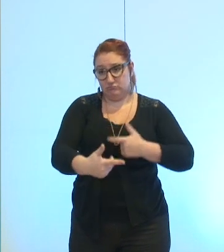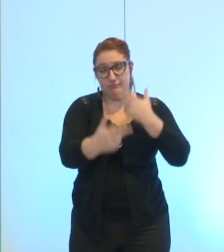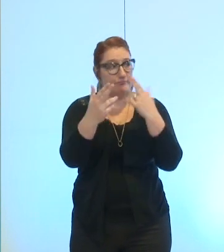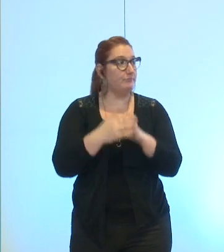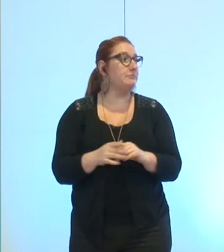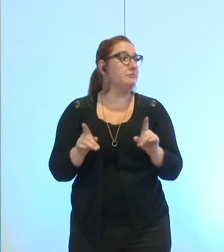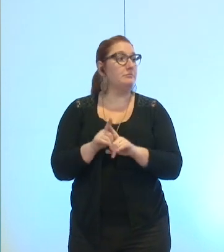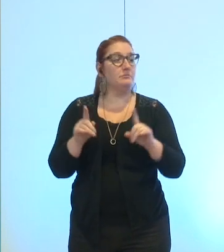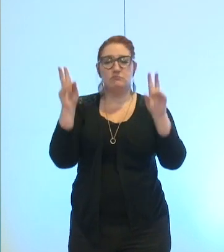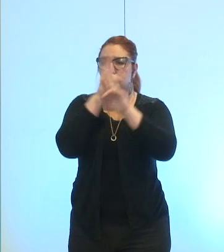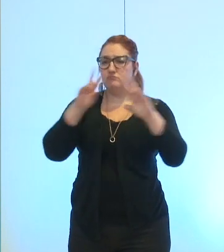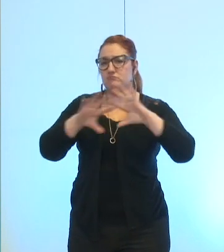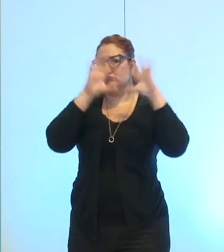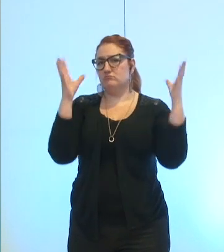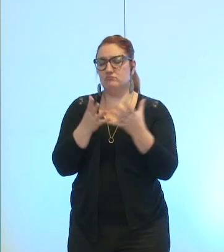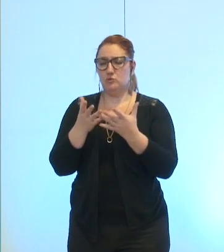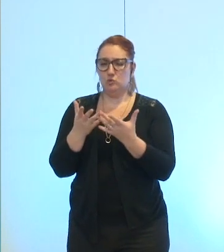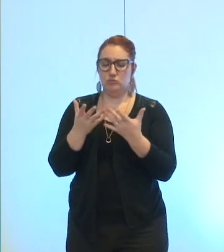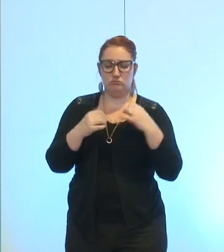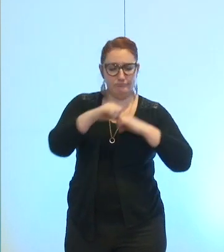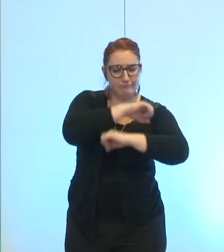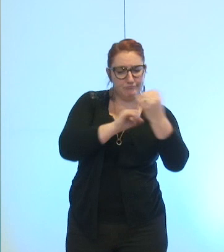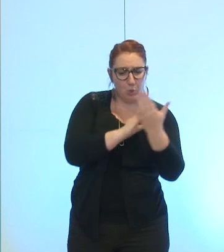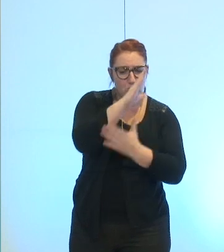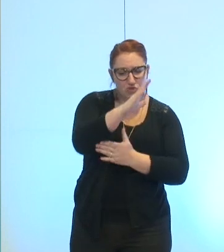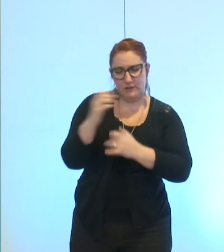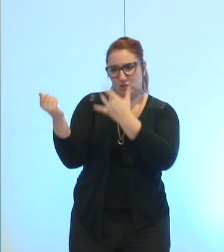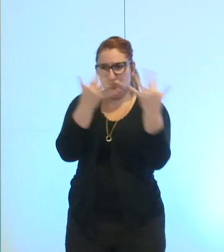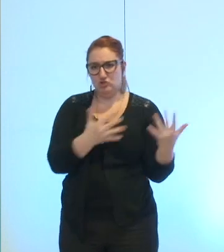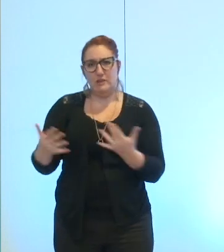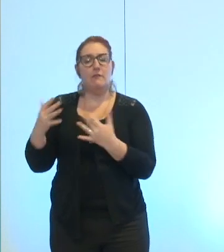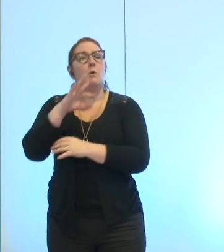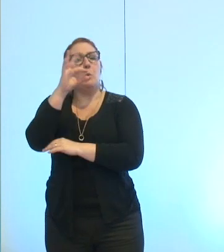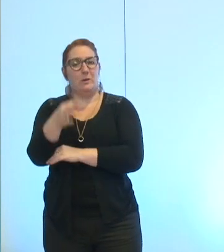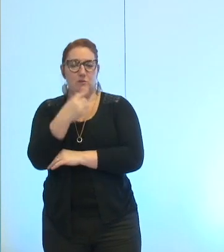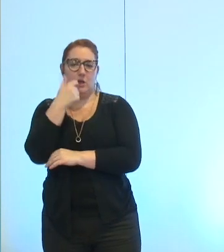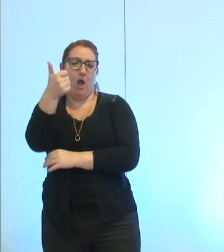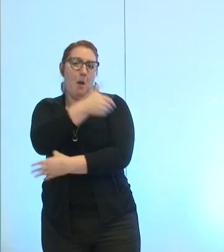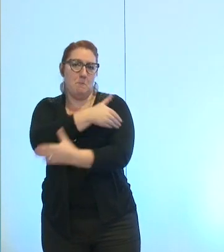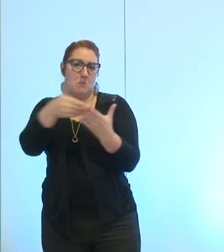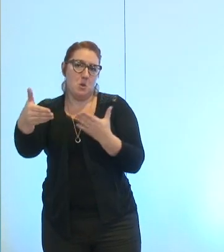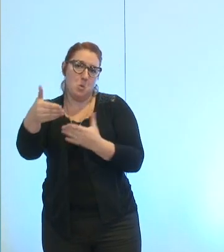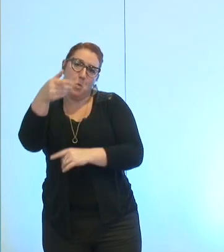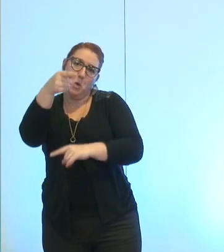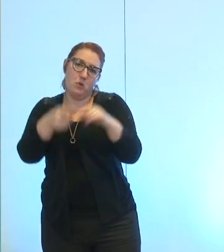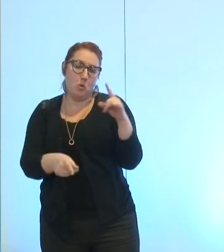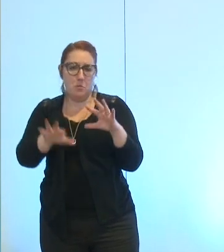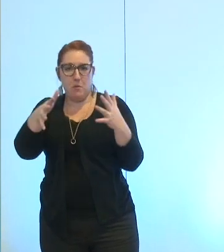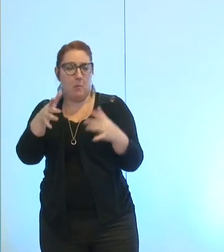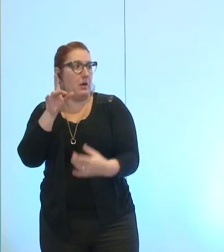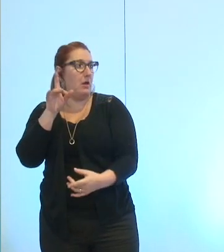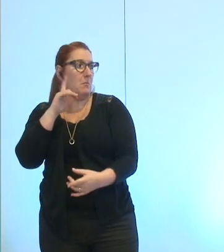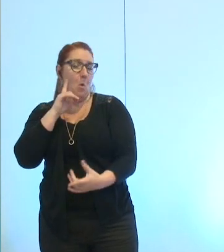effectivement chiffré l'opération que nous estimons à 1 million 1 million et demi sur le mandat donc